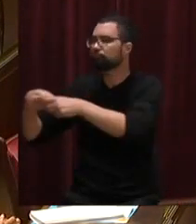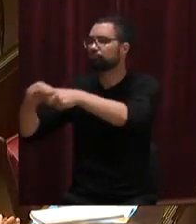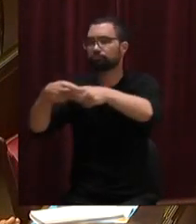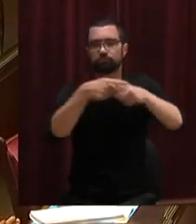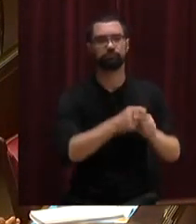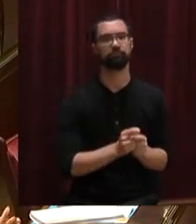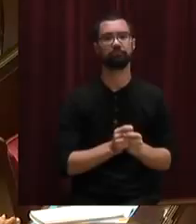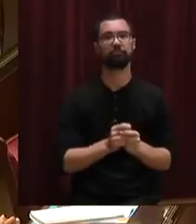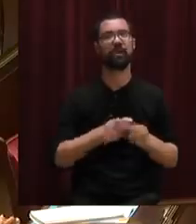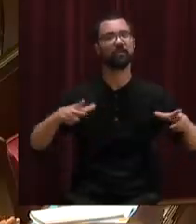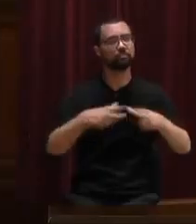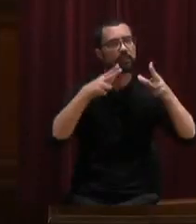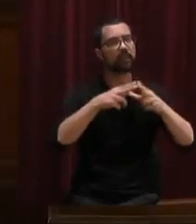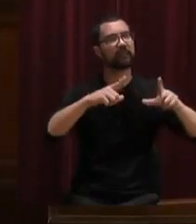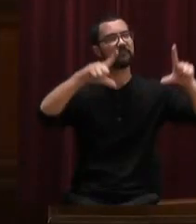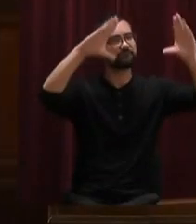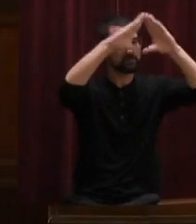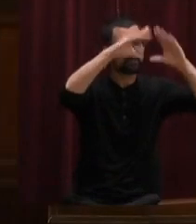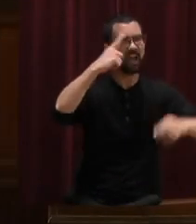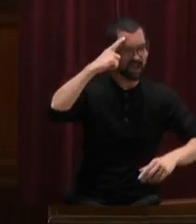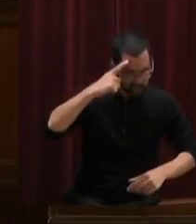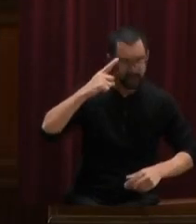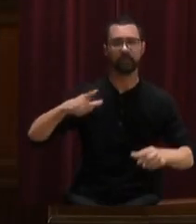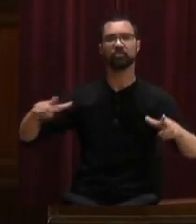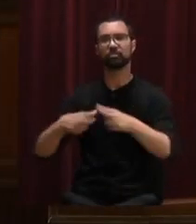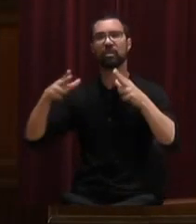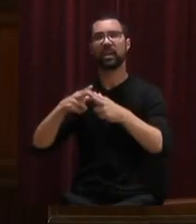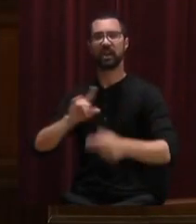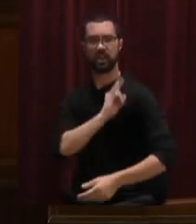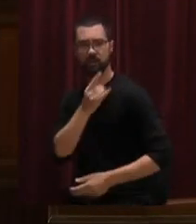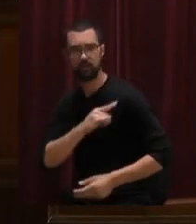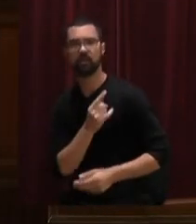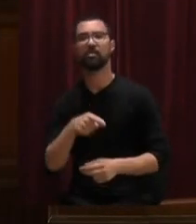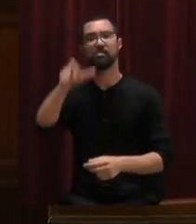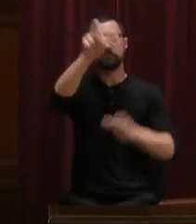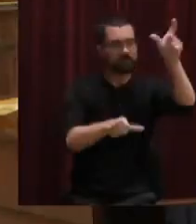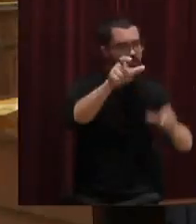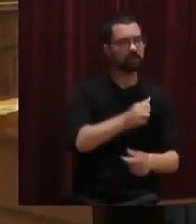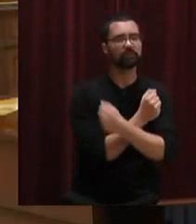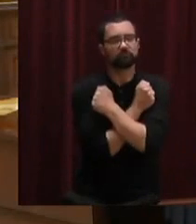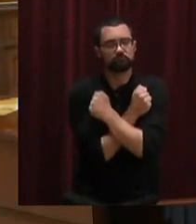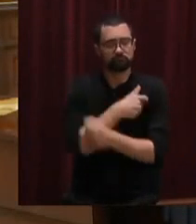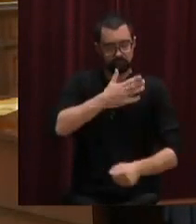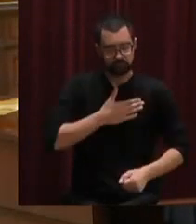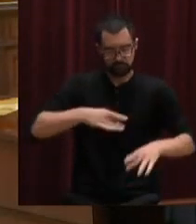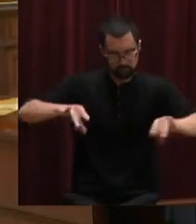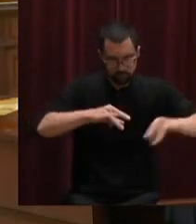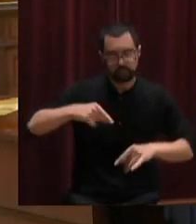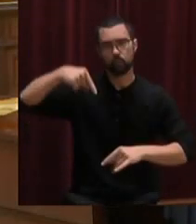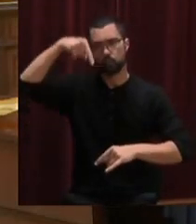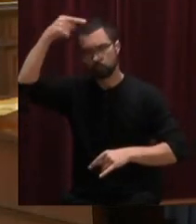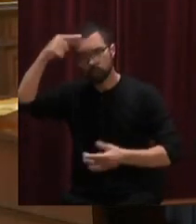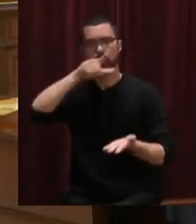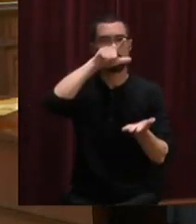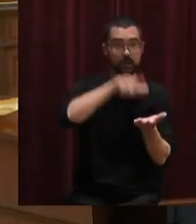societat feminista i ecologista, a tots els qui estimen aquesta terra, la seva llengua i la seva cultura, els deman que